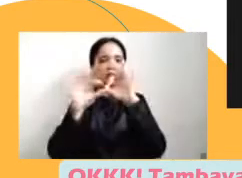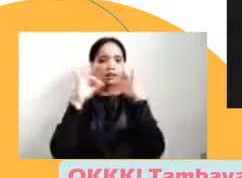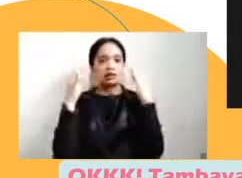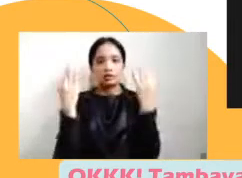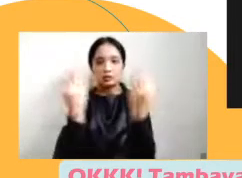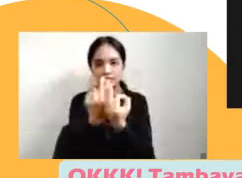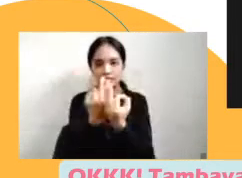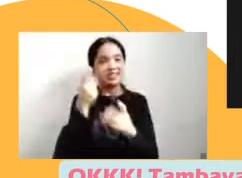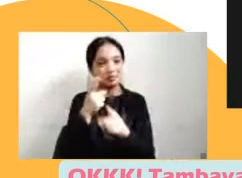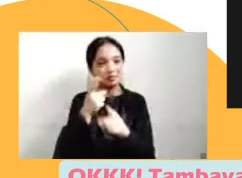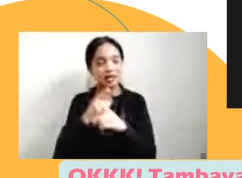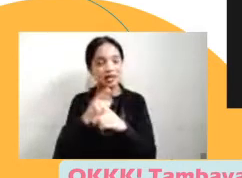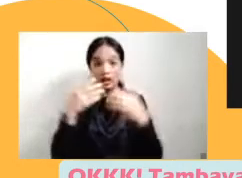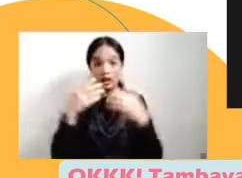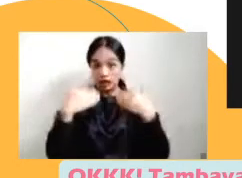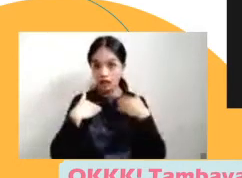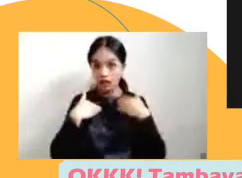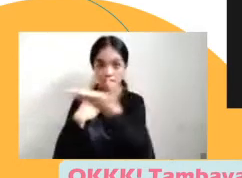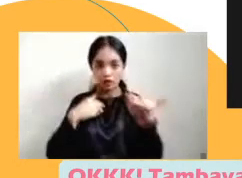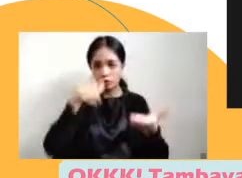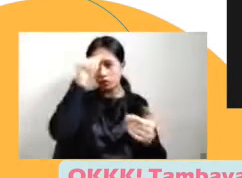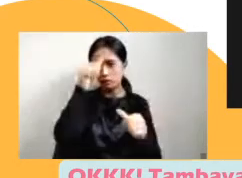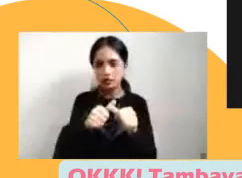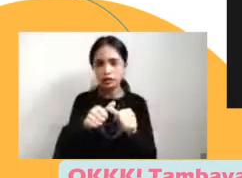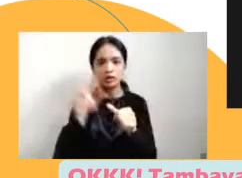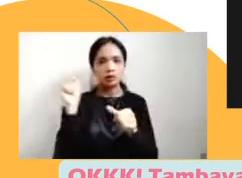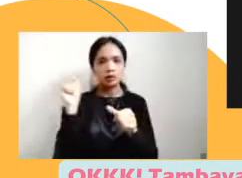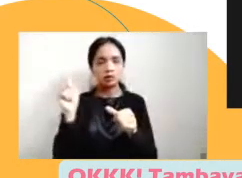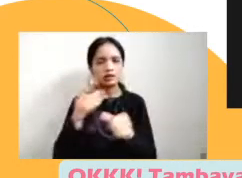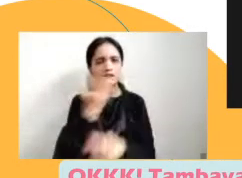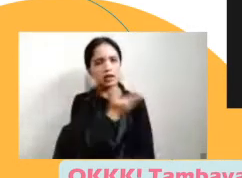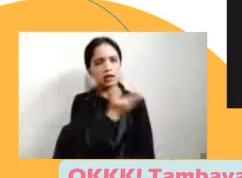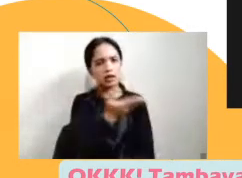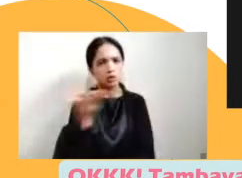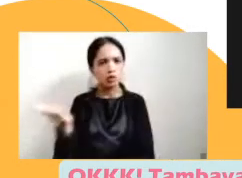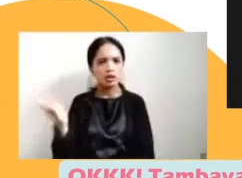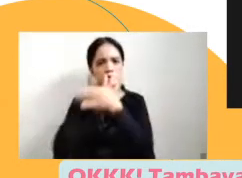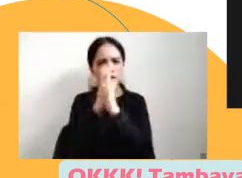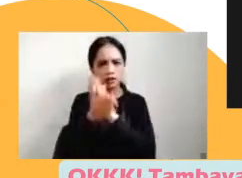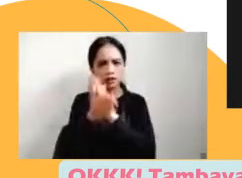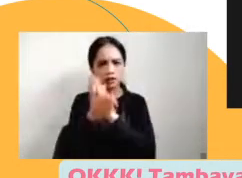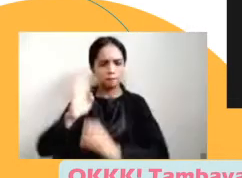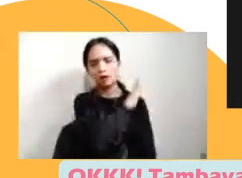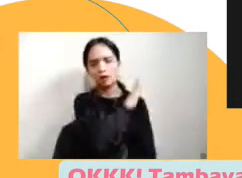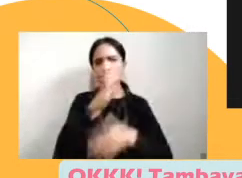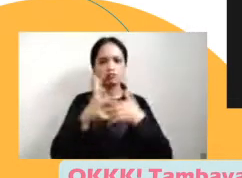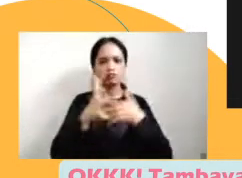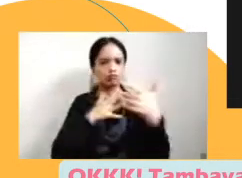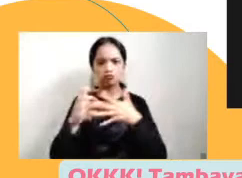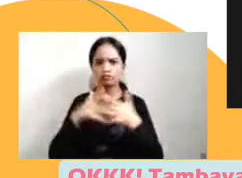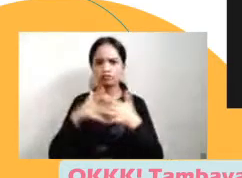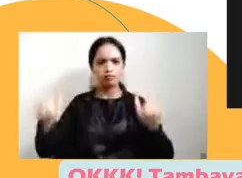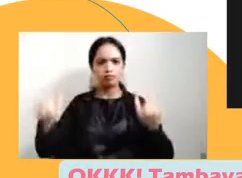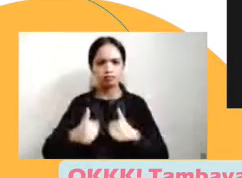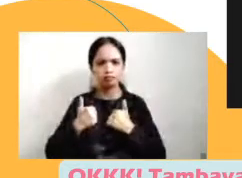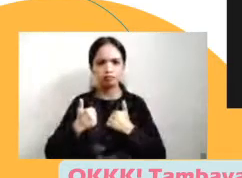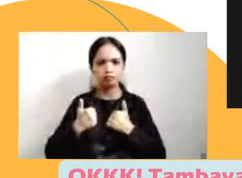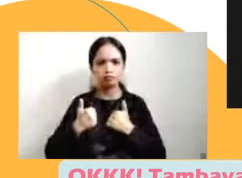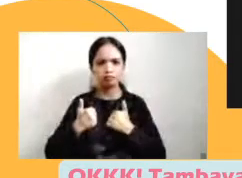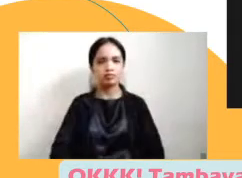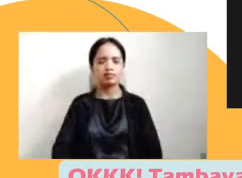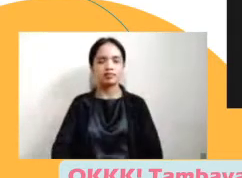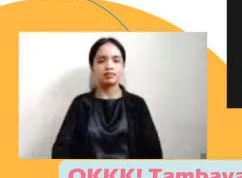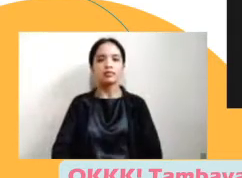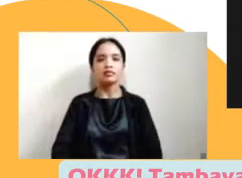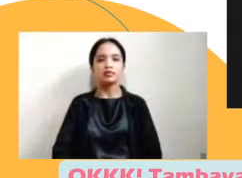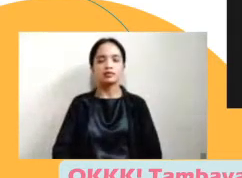pamilya. Ayan, sige, meron pa kayong naaalala na kayo ay naging matatag sa gitna ng pagsubok? Ayan.